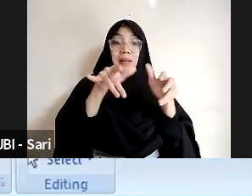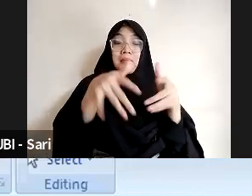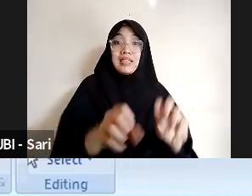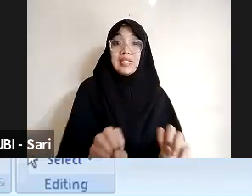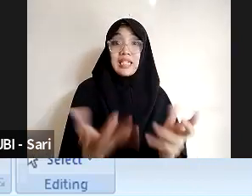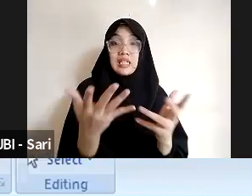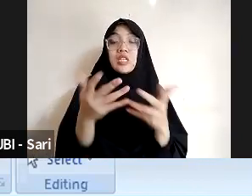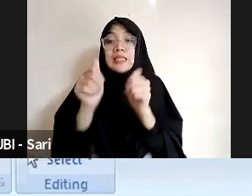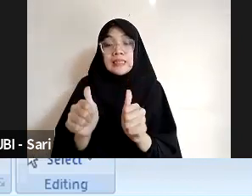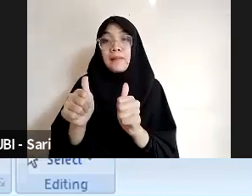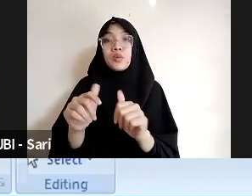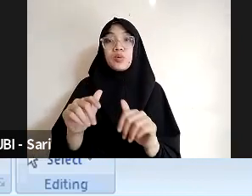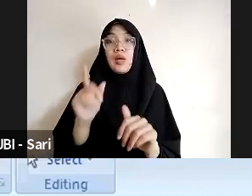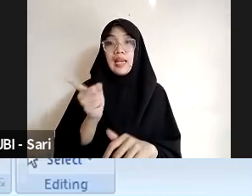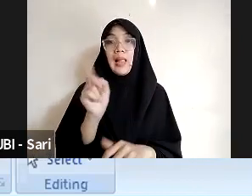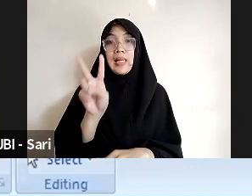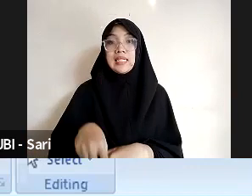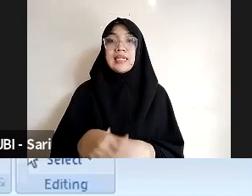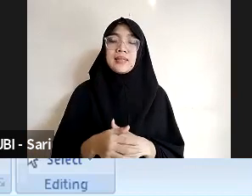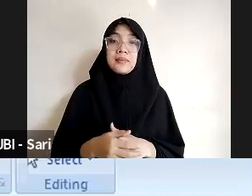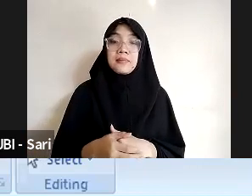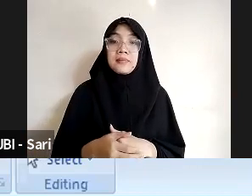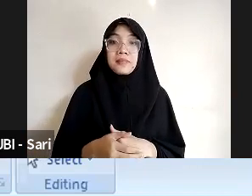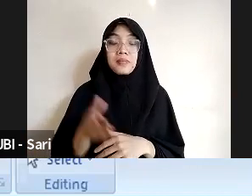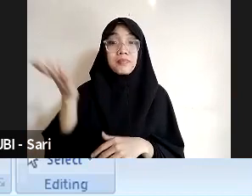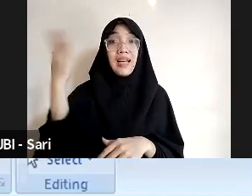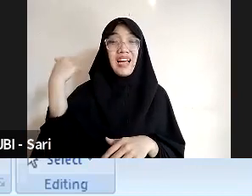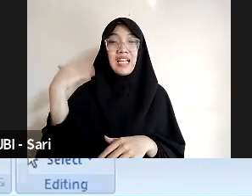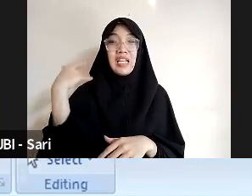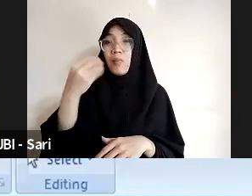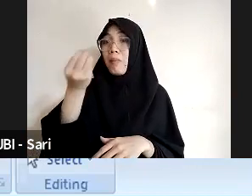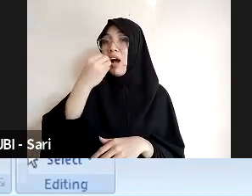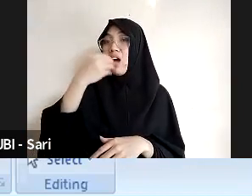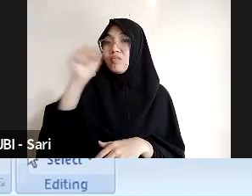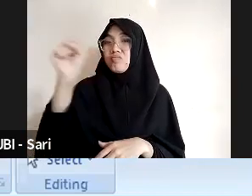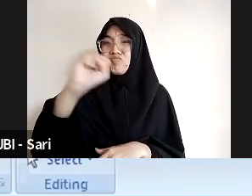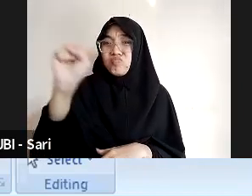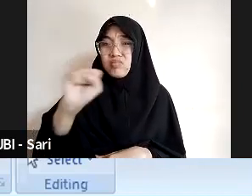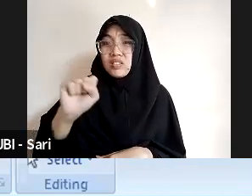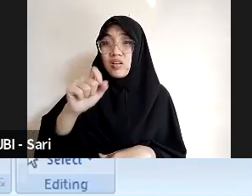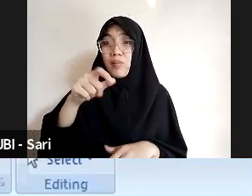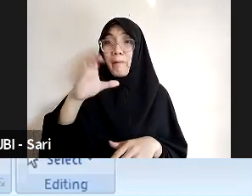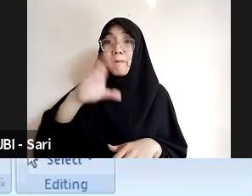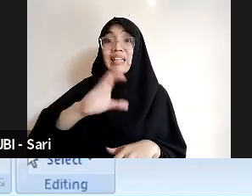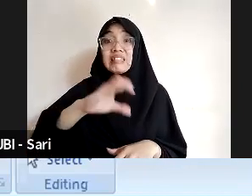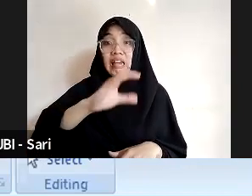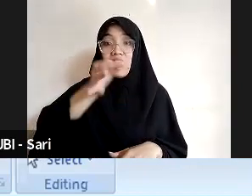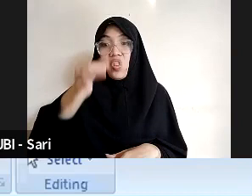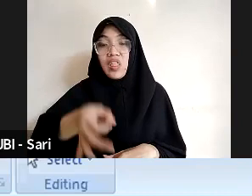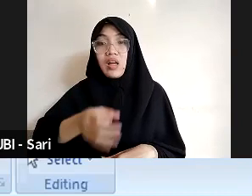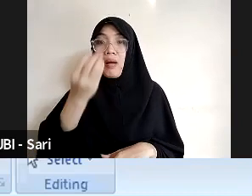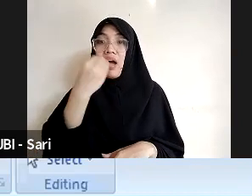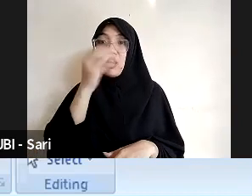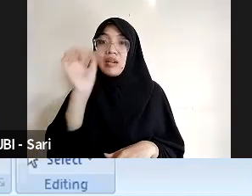siap lagi untuk hadir. Jadi kemarin yang tidak bisa makan, tukang becak yang ada di kota, tidak ada ini,